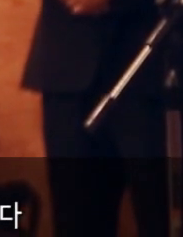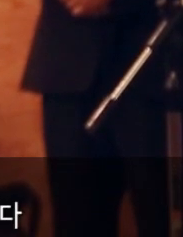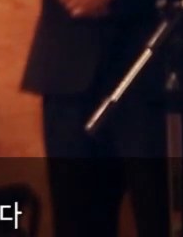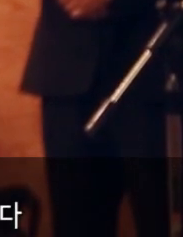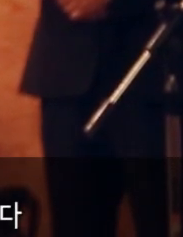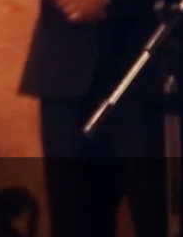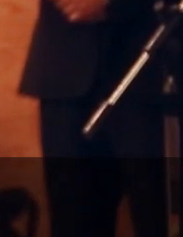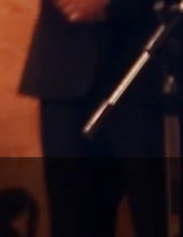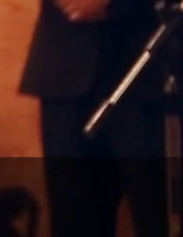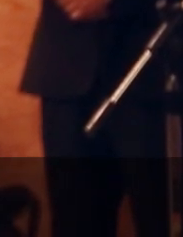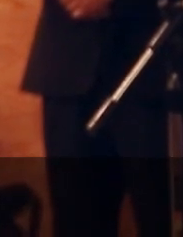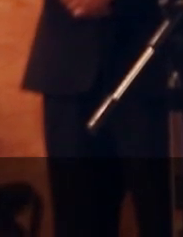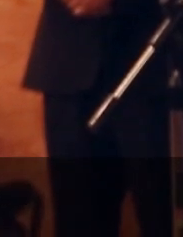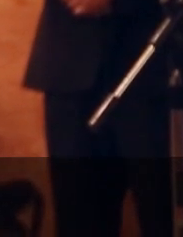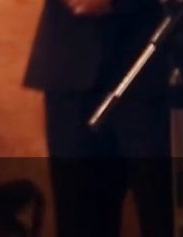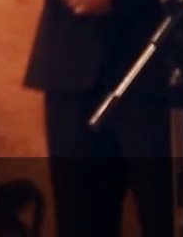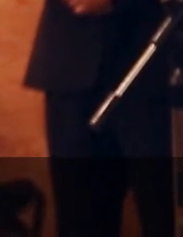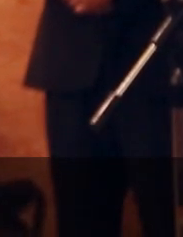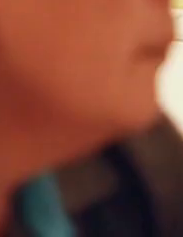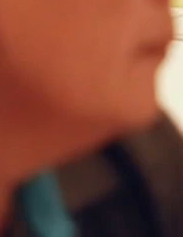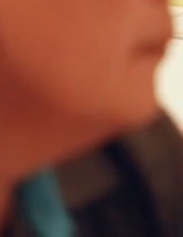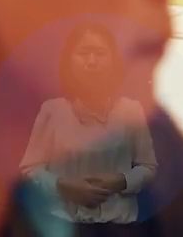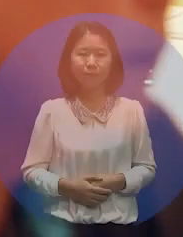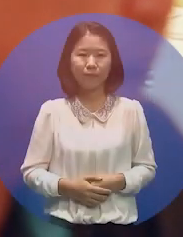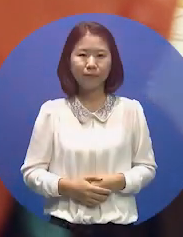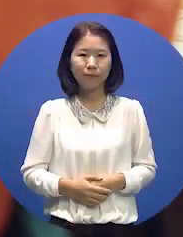평화다. 저는 그렇게 생각하고 있습니다.